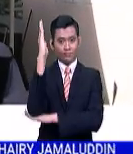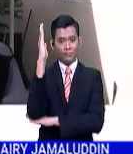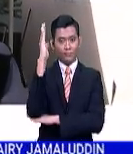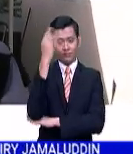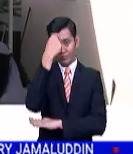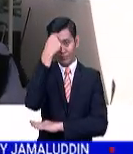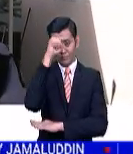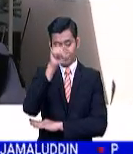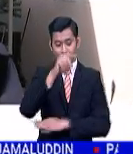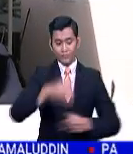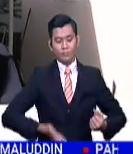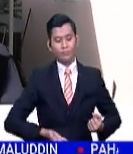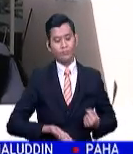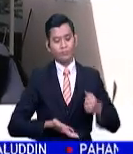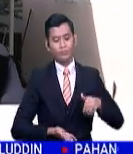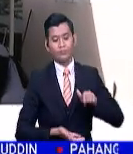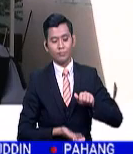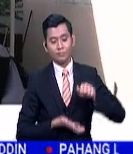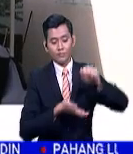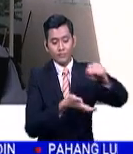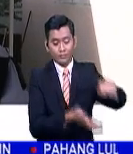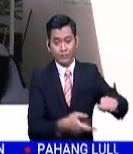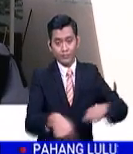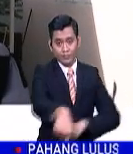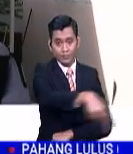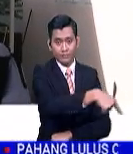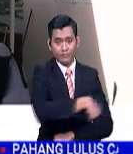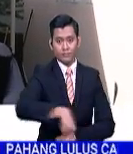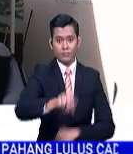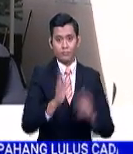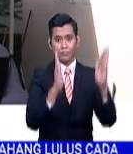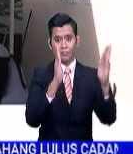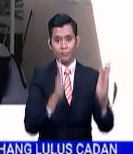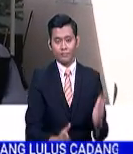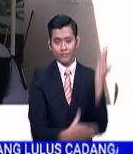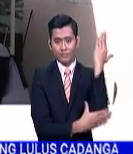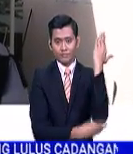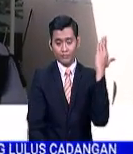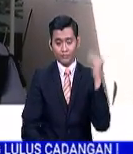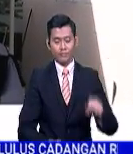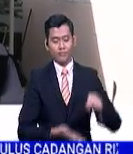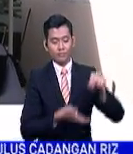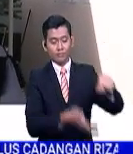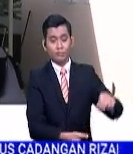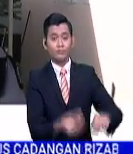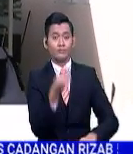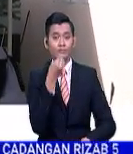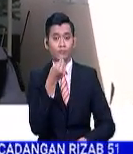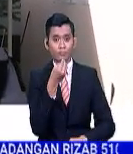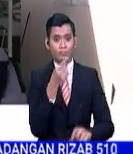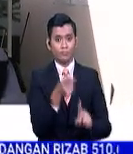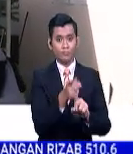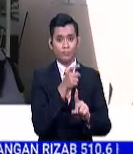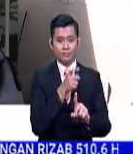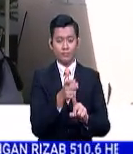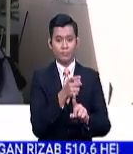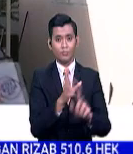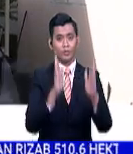kepada mereka. Juadah makan tengah hari ini adalah sumbangan daripada penyumbang Kelab Kebajikan Asnaf